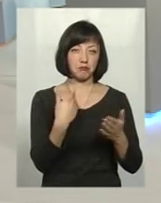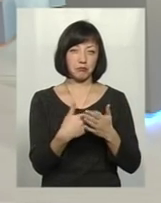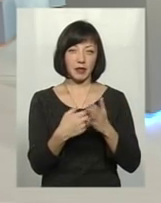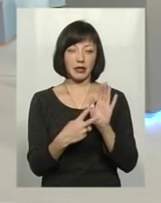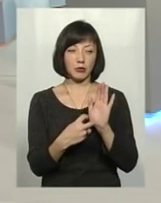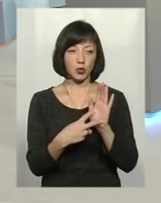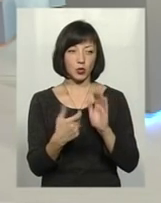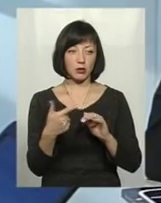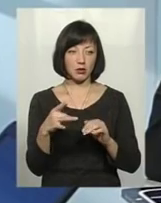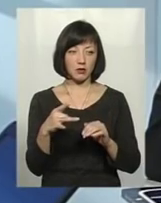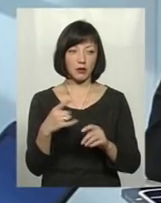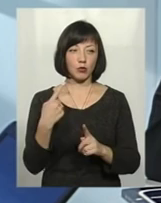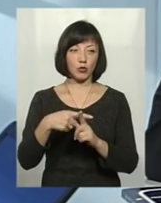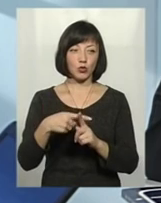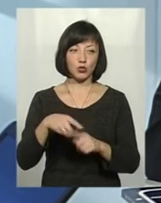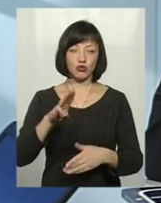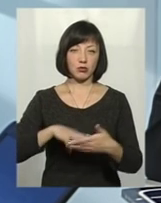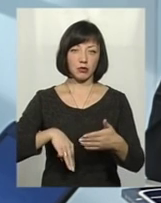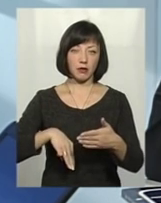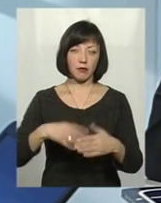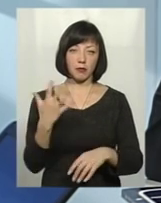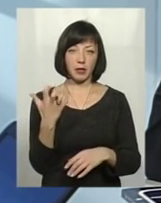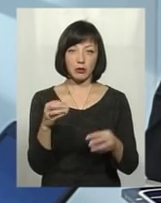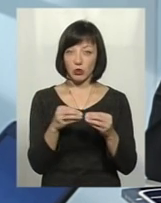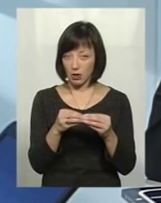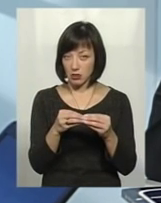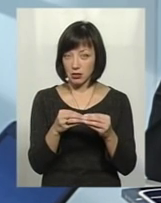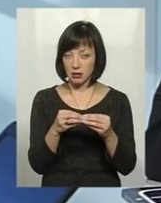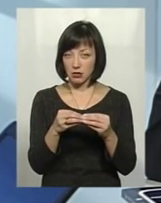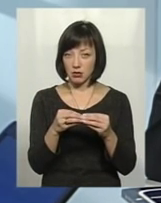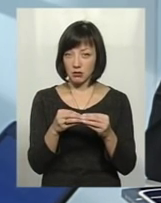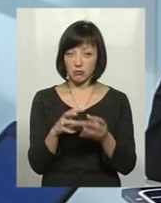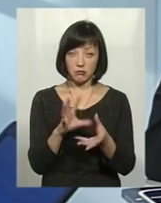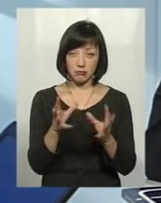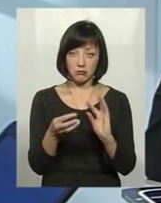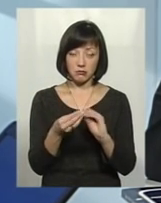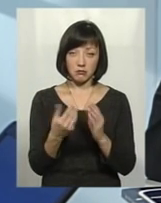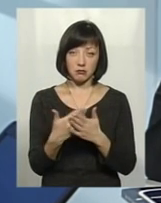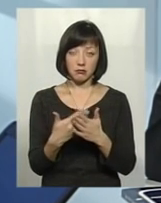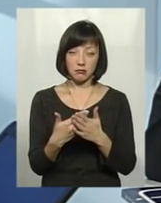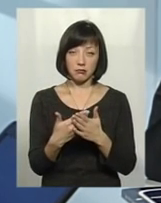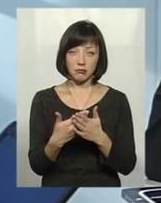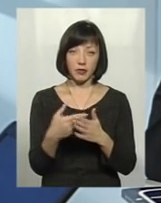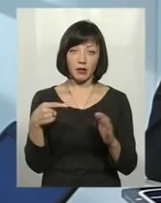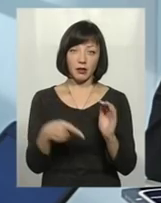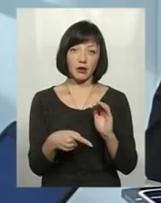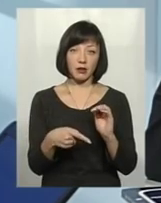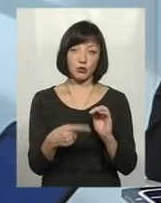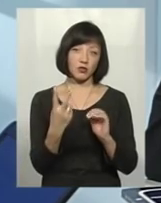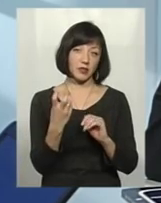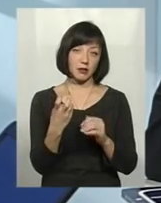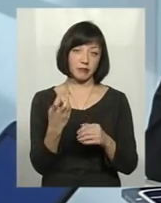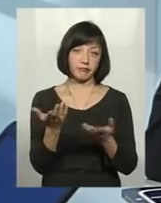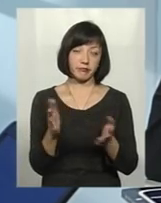700 гривень, штраф 510 гривень, ну, це десь приблизно там